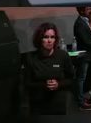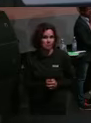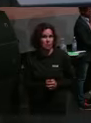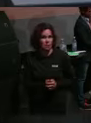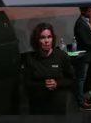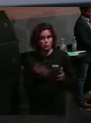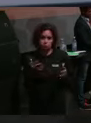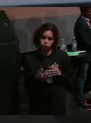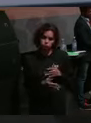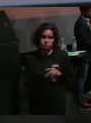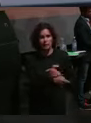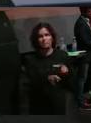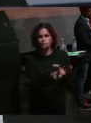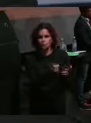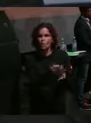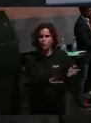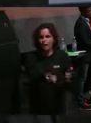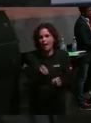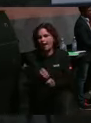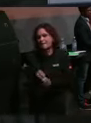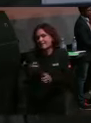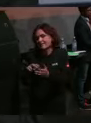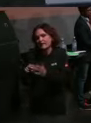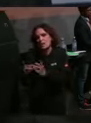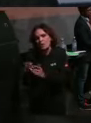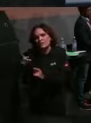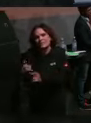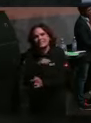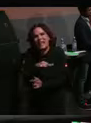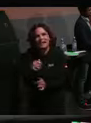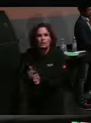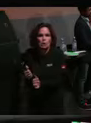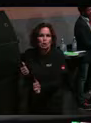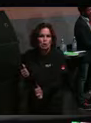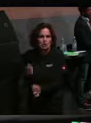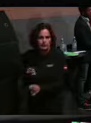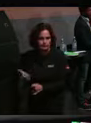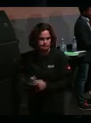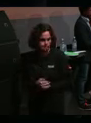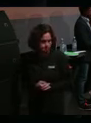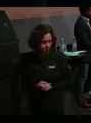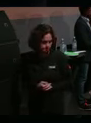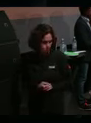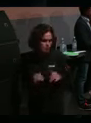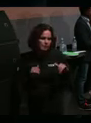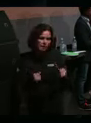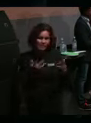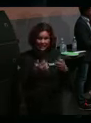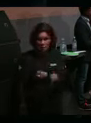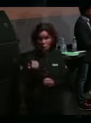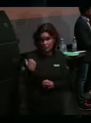og gjøre det på en sånn måte at egentlig teknologien går senere. Vi må slippe til andre, KrF. Ja, nei, altså, ikke sant, for 10 år